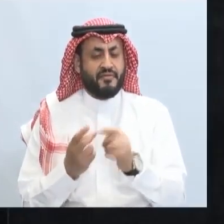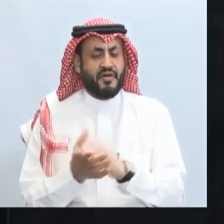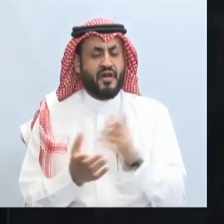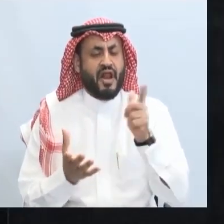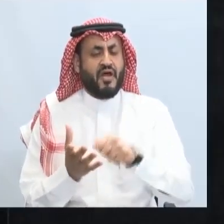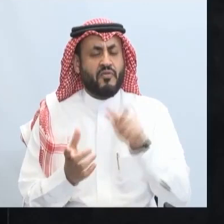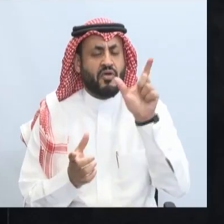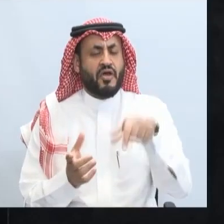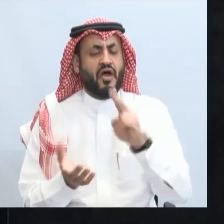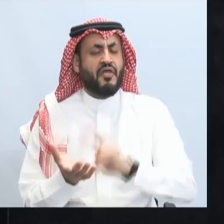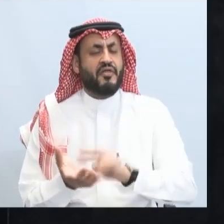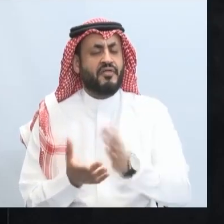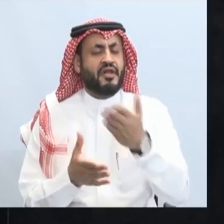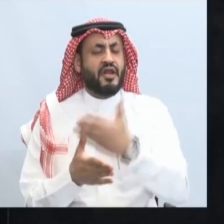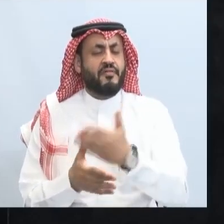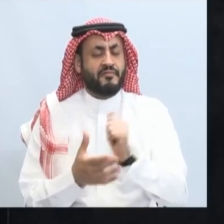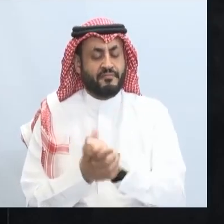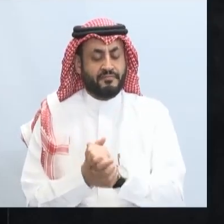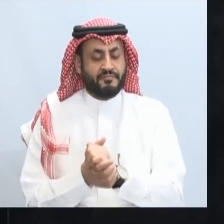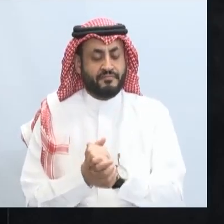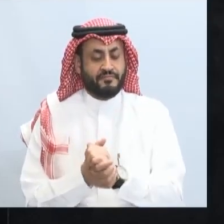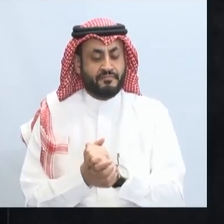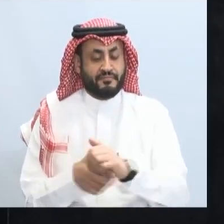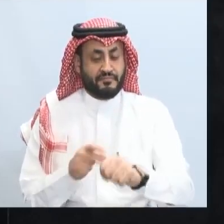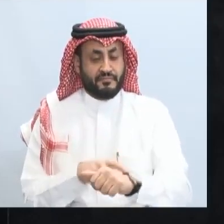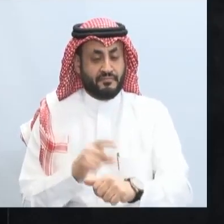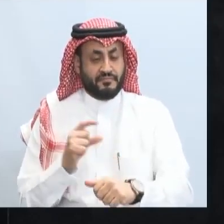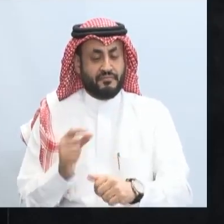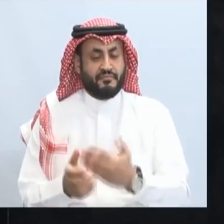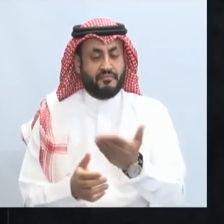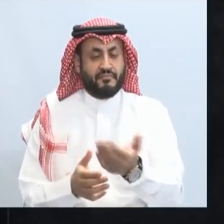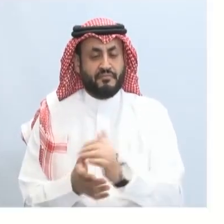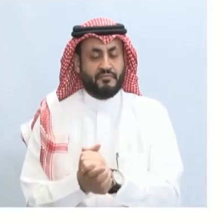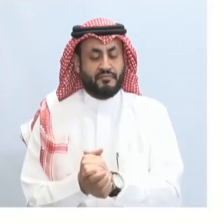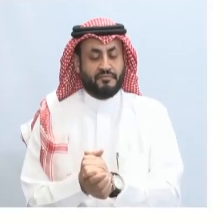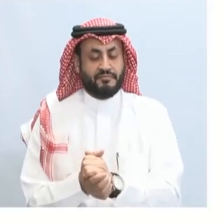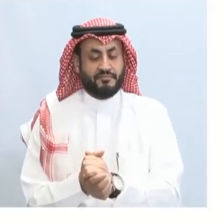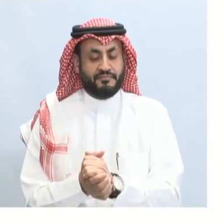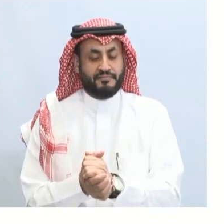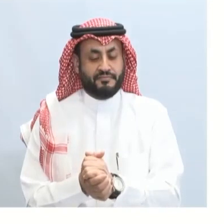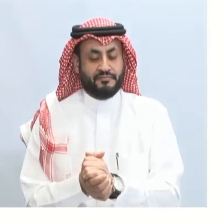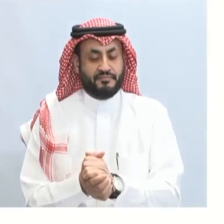بحكم القاضي ولماذا نذهب دقائق ونعود للحل